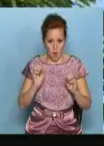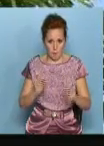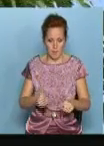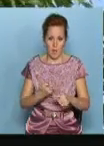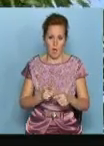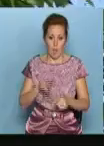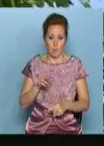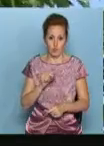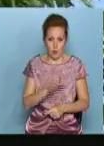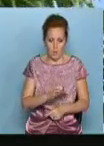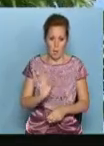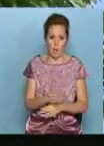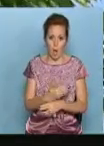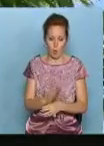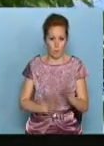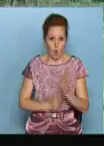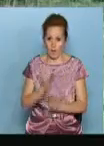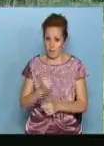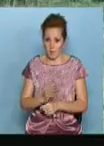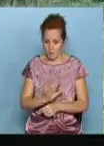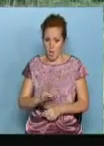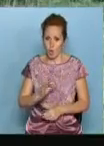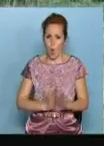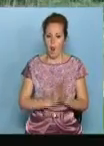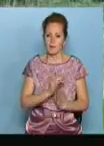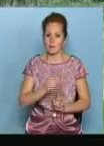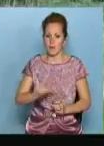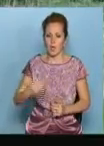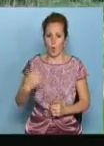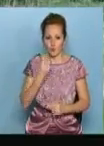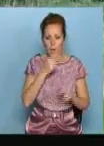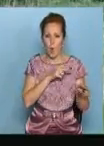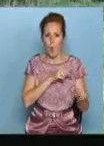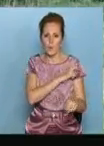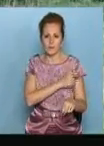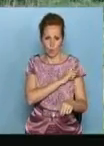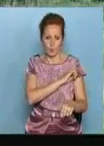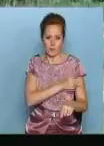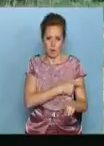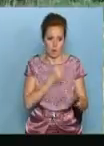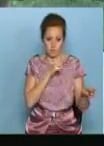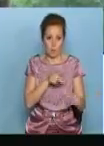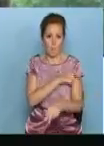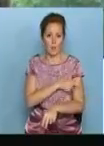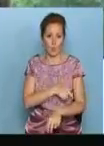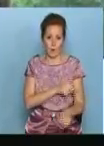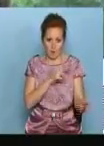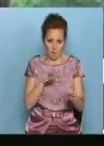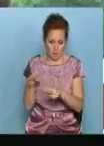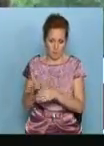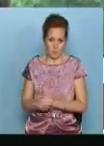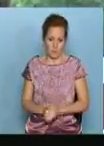ЧС, прогулки по лесу не запрещены, но лесники уже перешли на усиленное патрулирование с привлечением авиации.